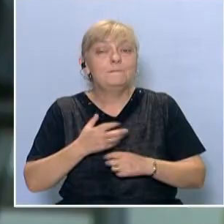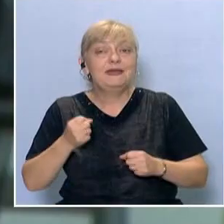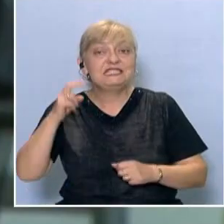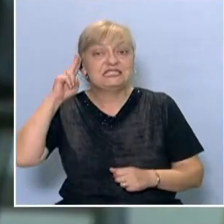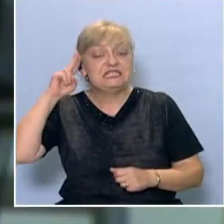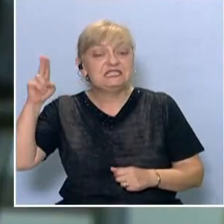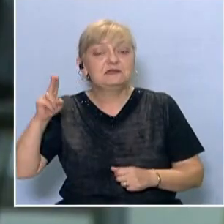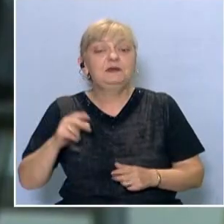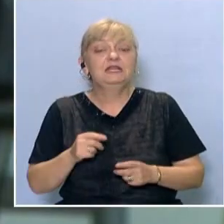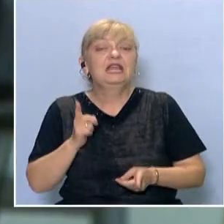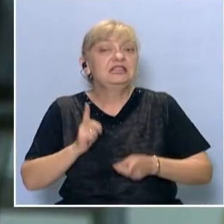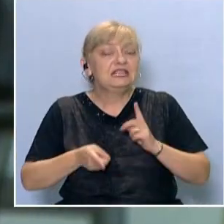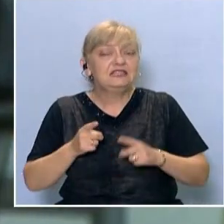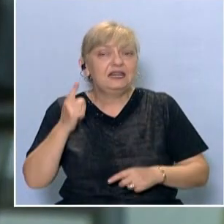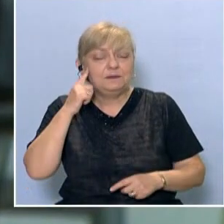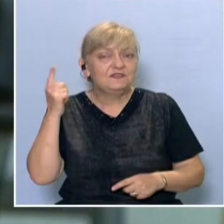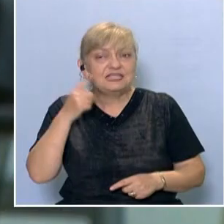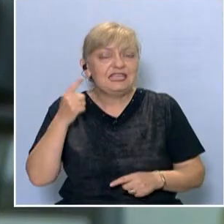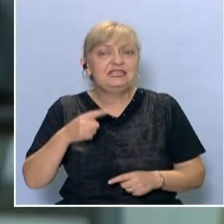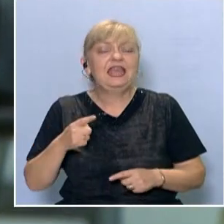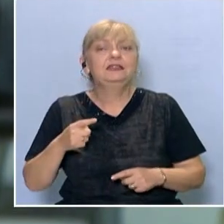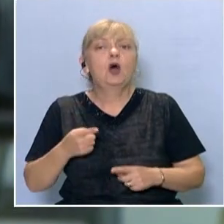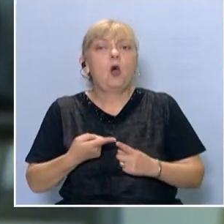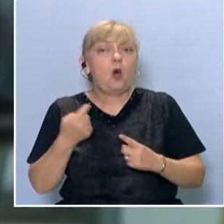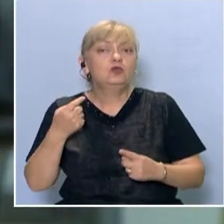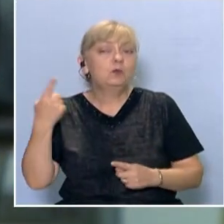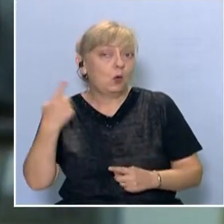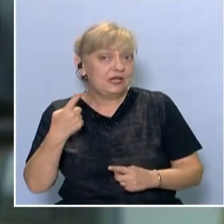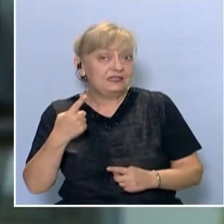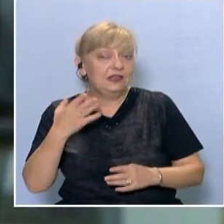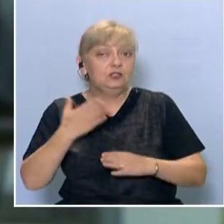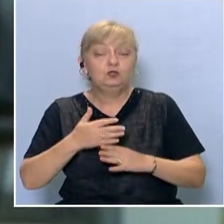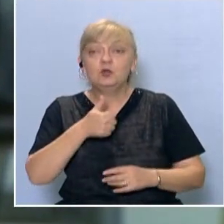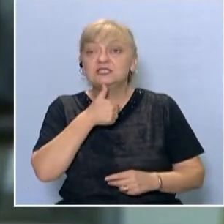получи. Тренираме всеки ден от понеделник до събота, тренираме по 2 часа горе-долу.